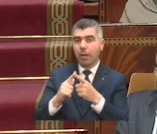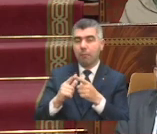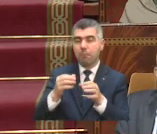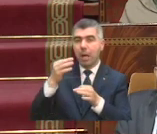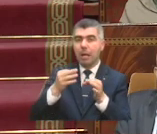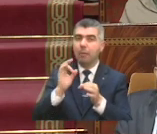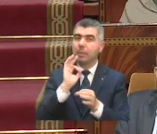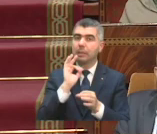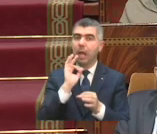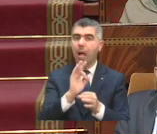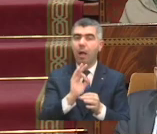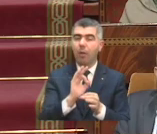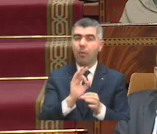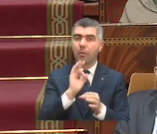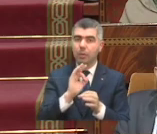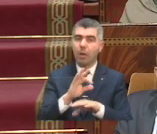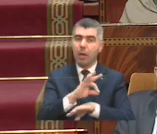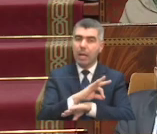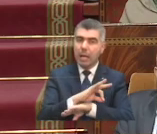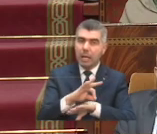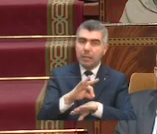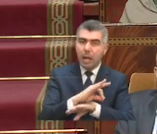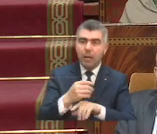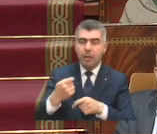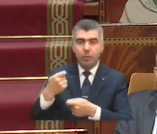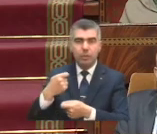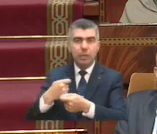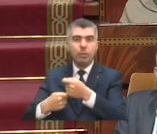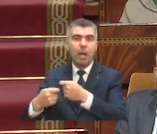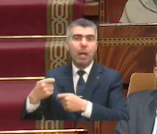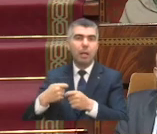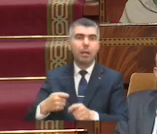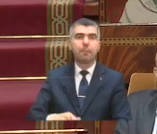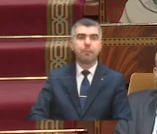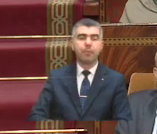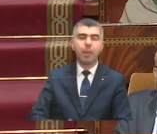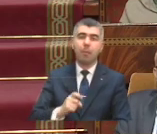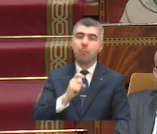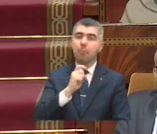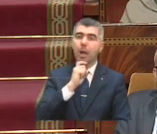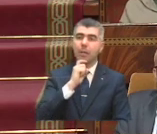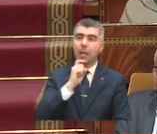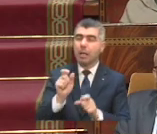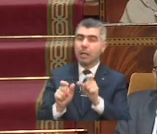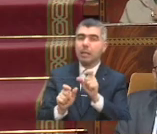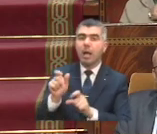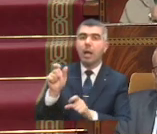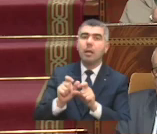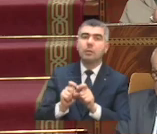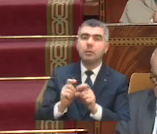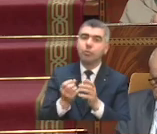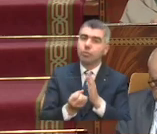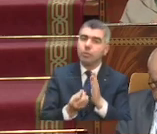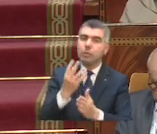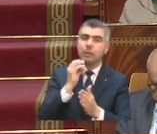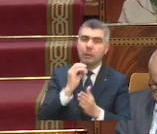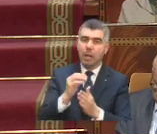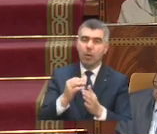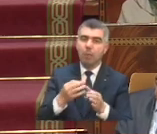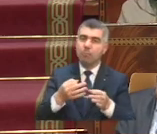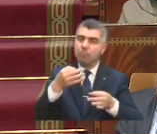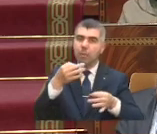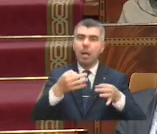المتخصصة الإدارية منها والتجارية، حيث لا زالت الساكنة تنتظر وتطالب بإحداث هذا النوع من